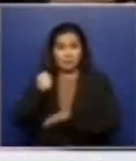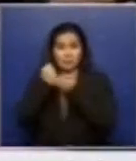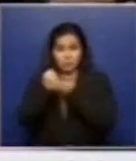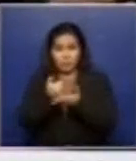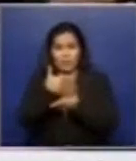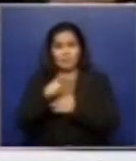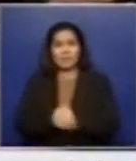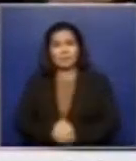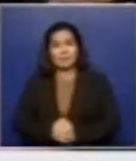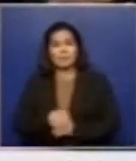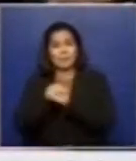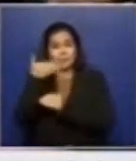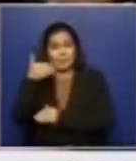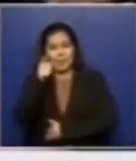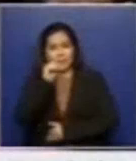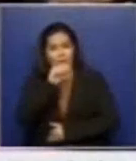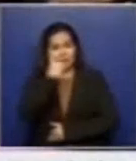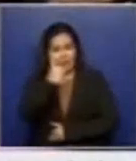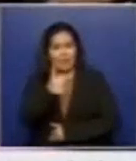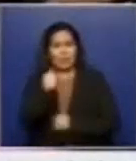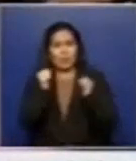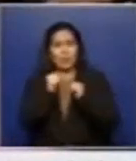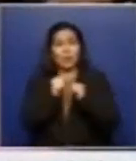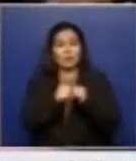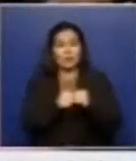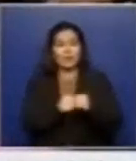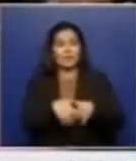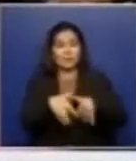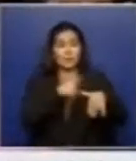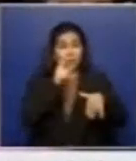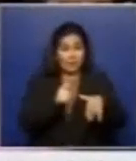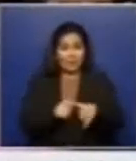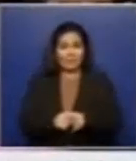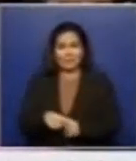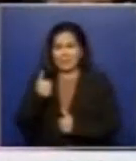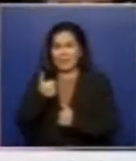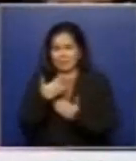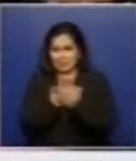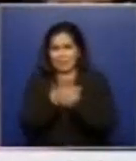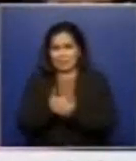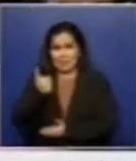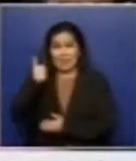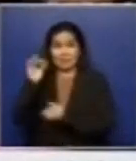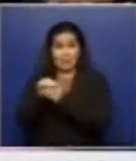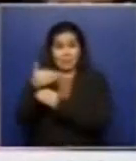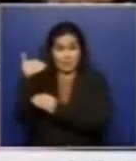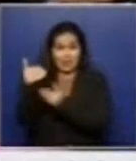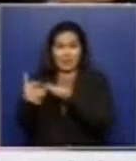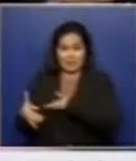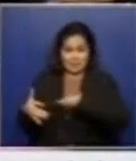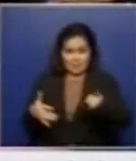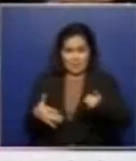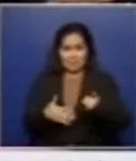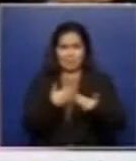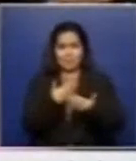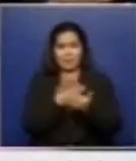มพ่อบอกได้กลัวน้องมันตายพี่ได้ตังมาเสร็จพี่ก็เรียกน้องไปเอาตังบอกนี่กูไปยืมตังพ่อมาแล้วมึงยืมต่อไปกู